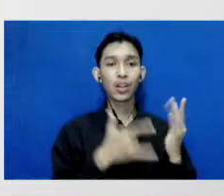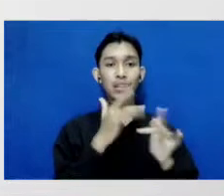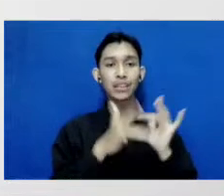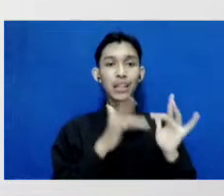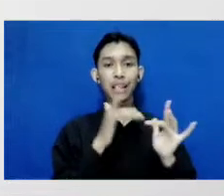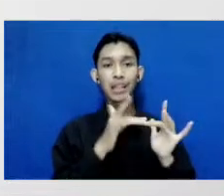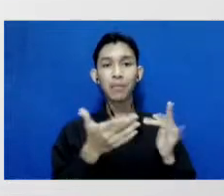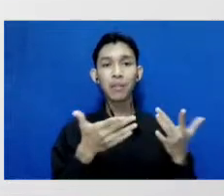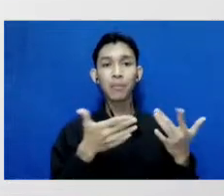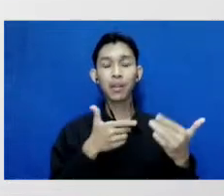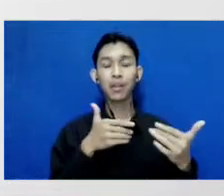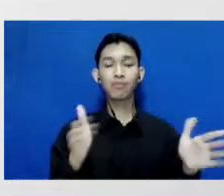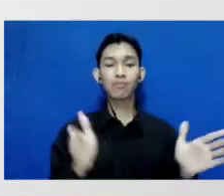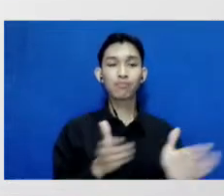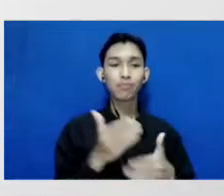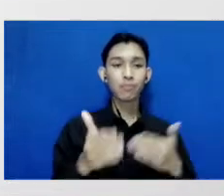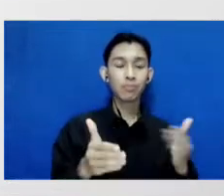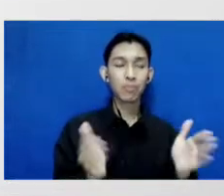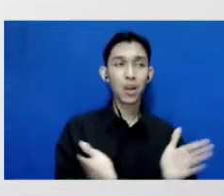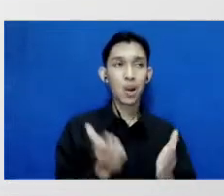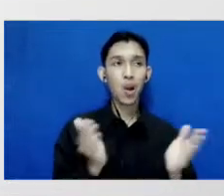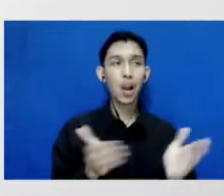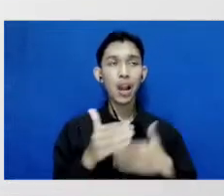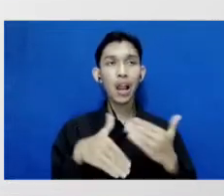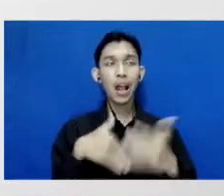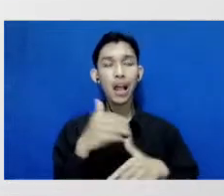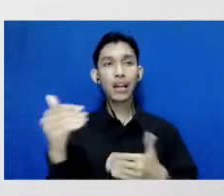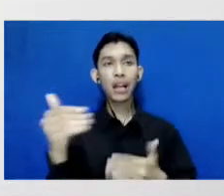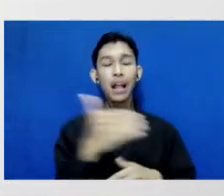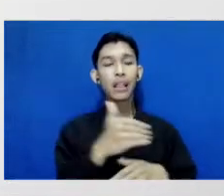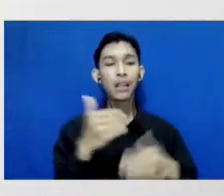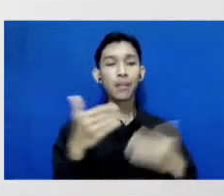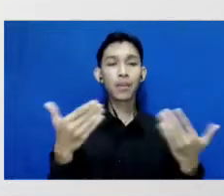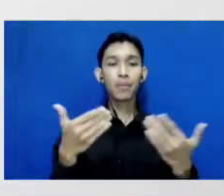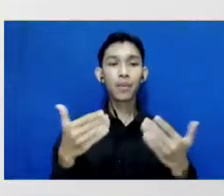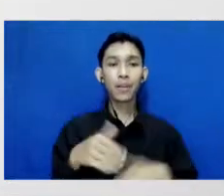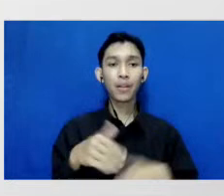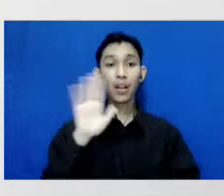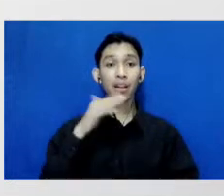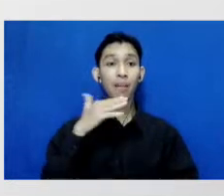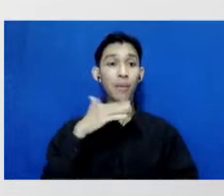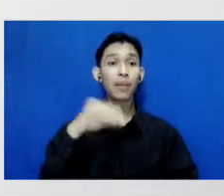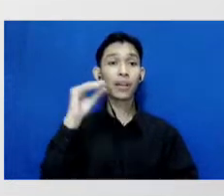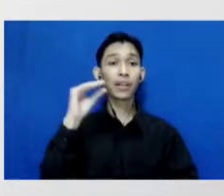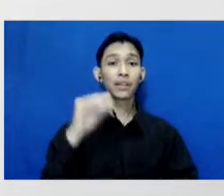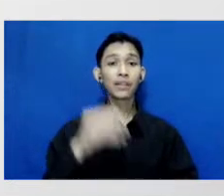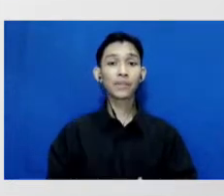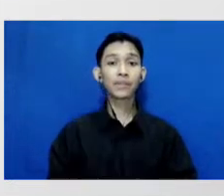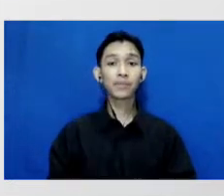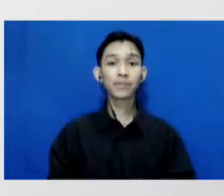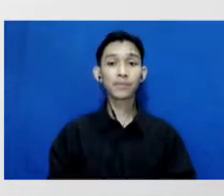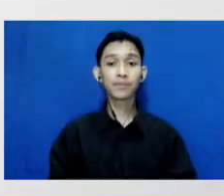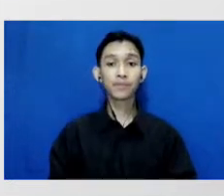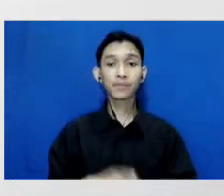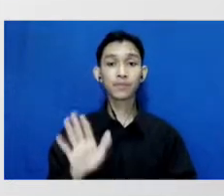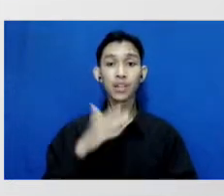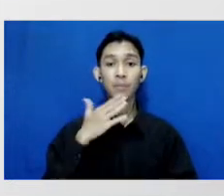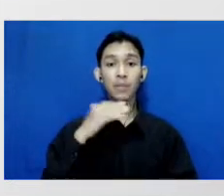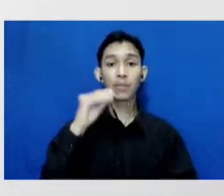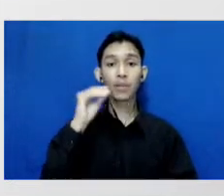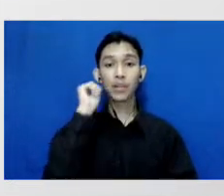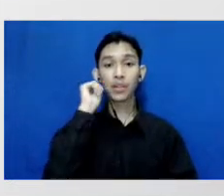dan pengelolaan data secara mulus itu dilakukan seperti apa. Selamat pagi, Pak Joshua. Selamat pagi, Bu